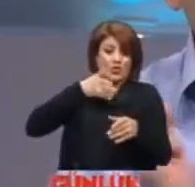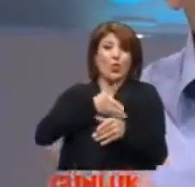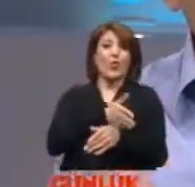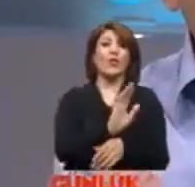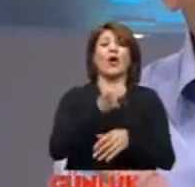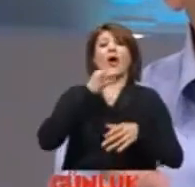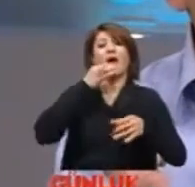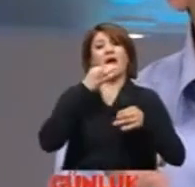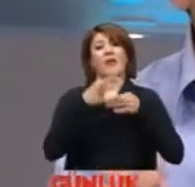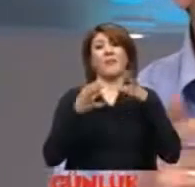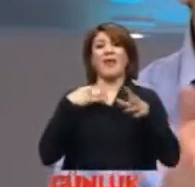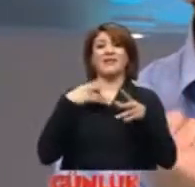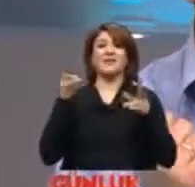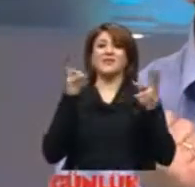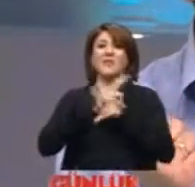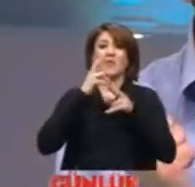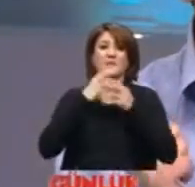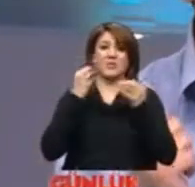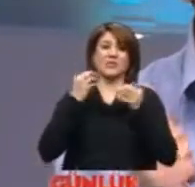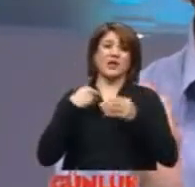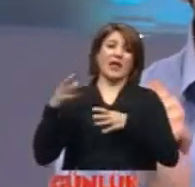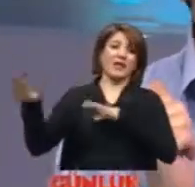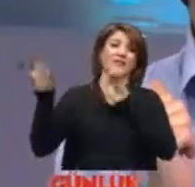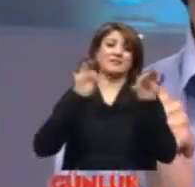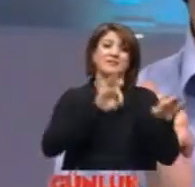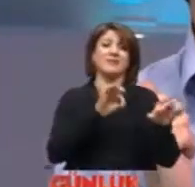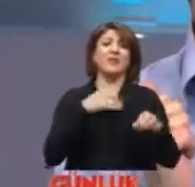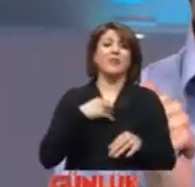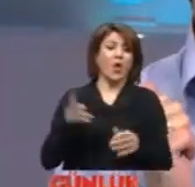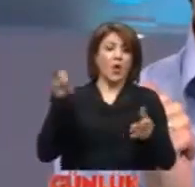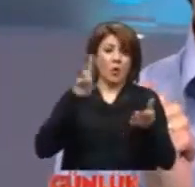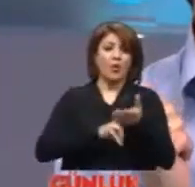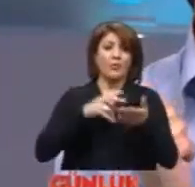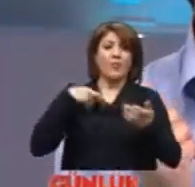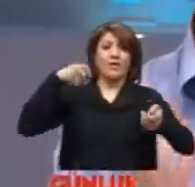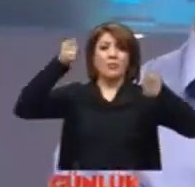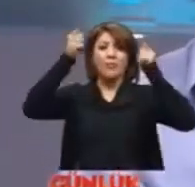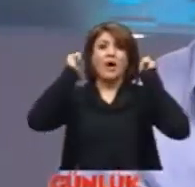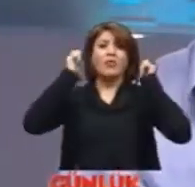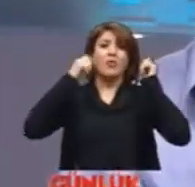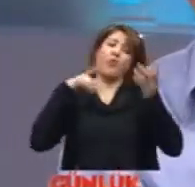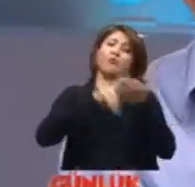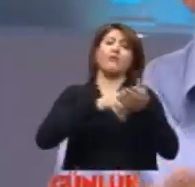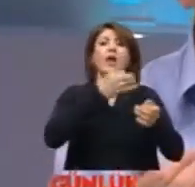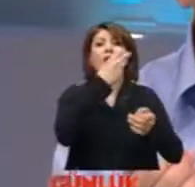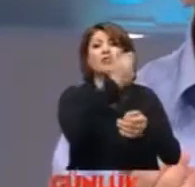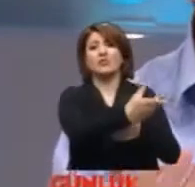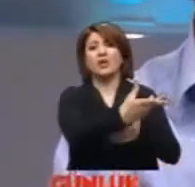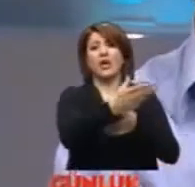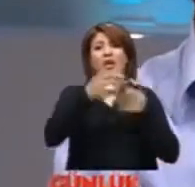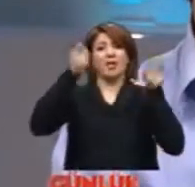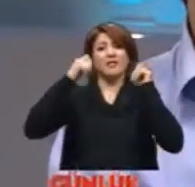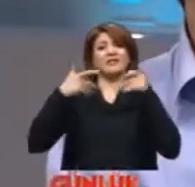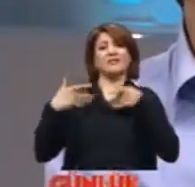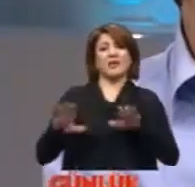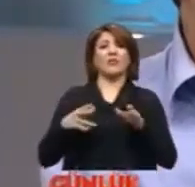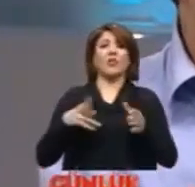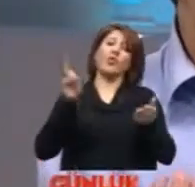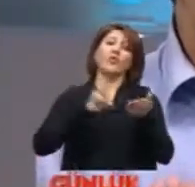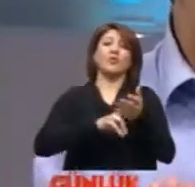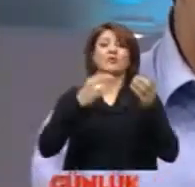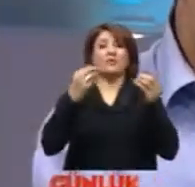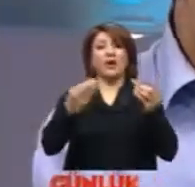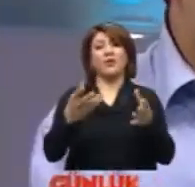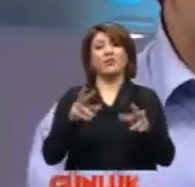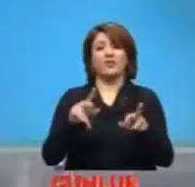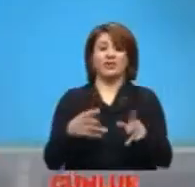geliyor. Kesinlikle. Bak mesela adam şöyle demiş. Ölmeyi yıkanmaya tercih ederim demiş. Demiş sevmiş. Aynı adam. Aynı adam. Sevmiş yani. Bence hani, bahane etmiş